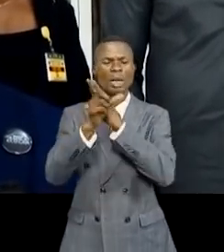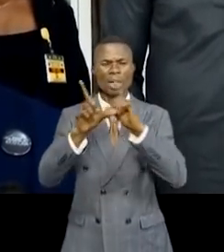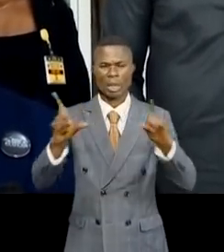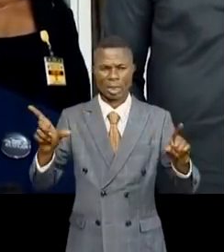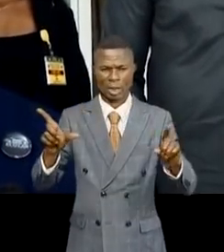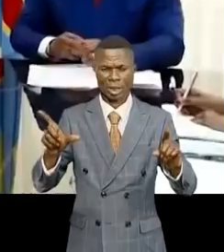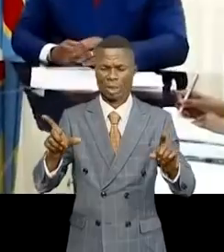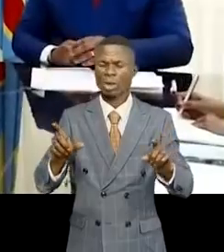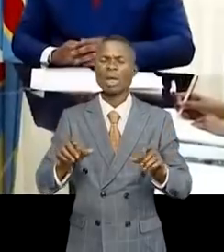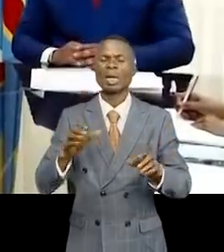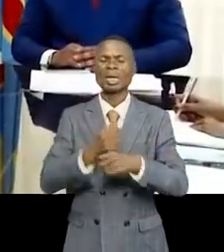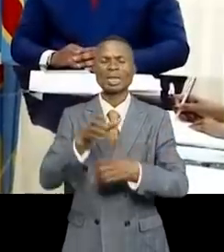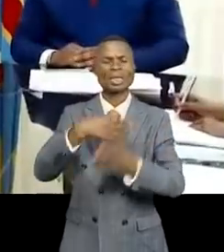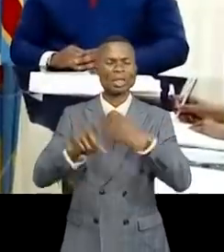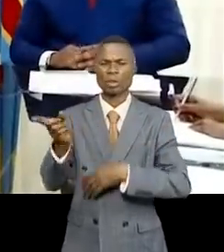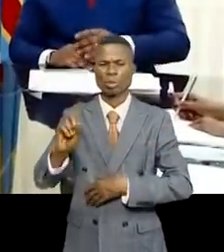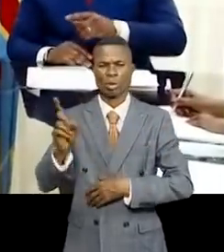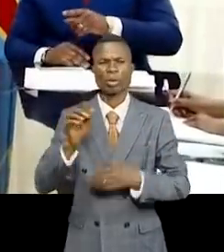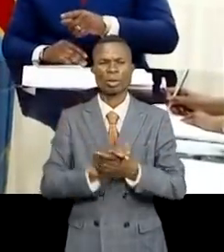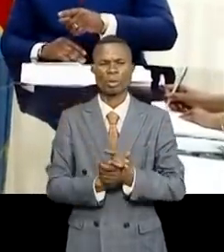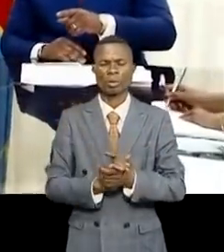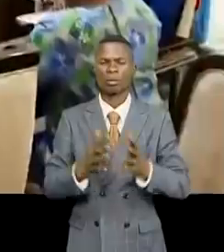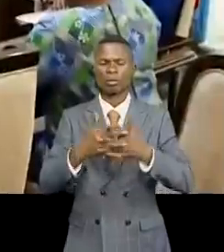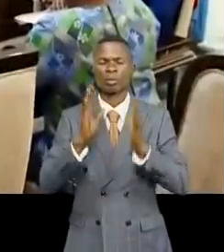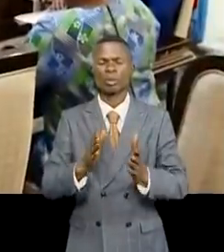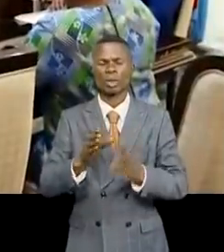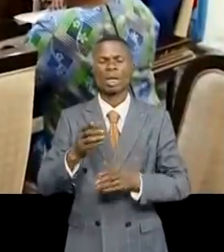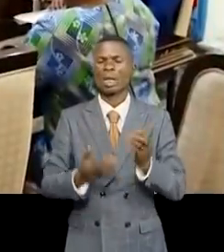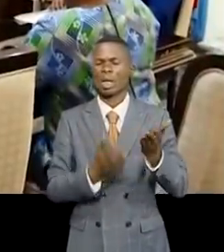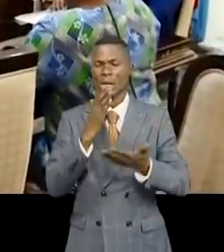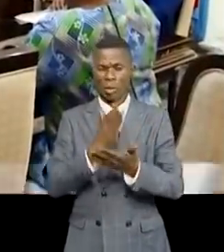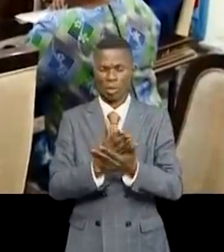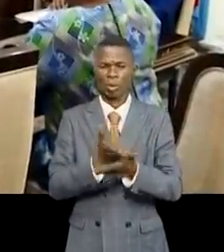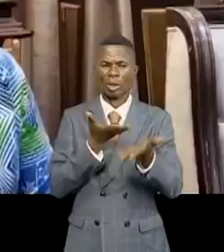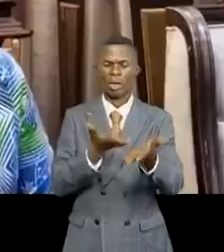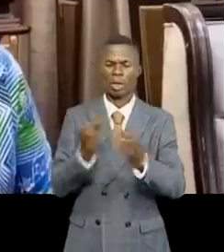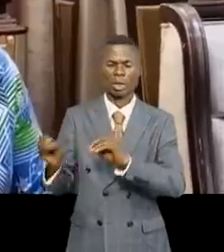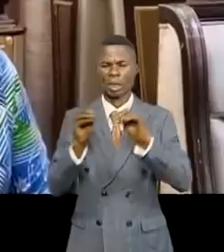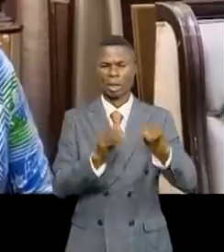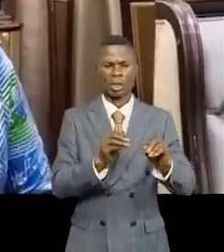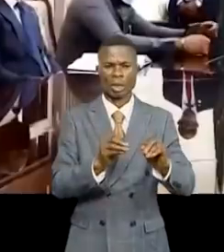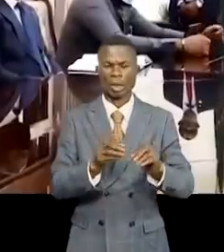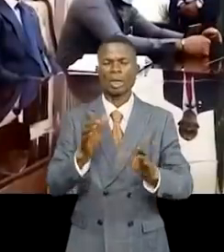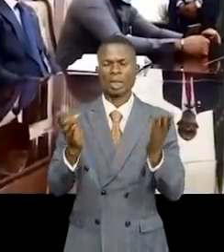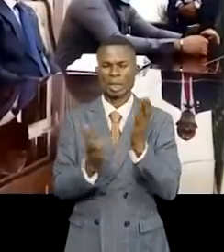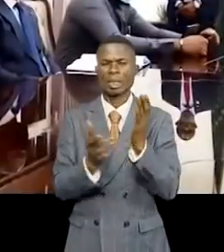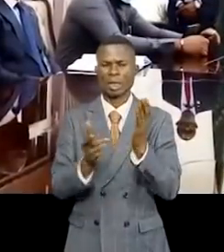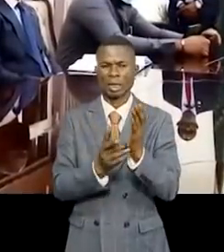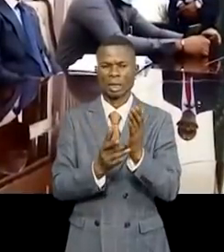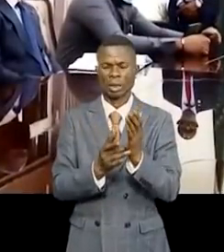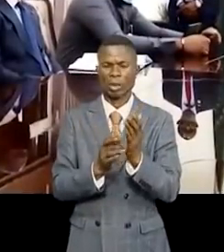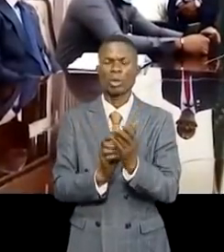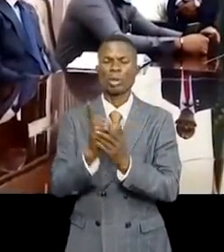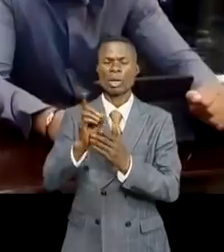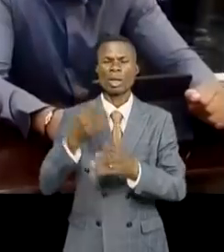toute la ville de Kinshasa. Mopepe se place en partenaire privé de choix afin d'aider à la mise en place de la stratégie et le déploiement avec